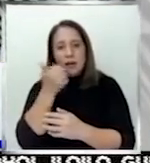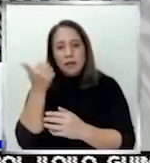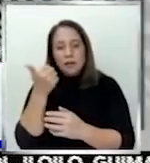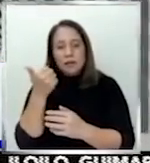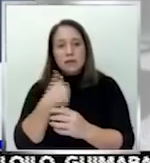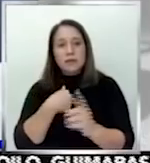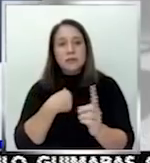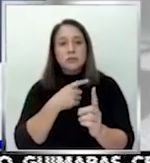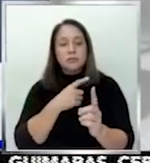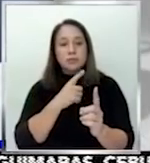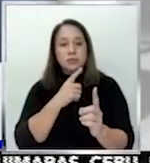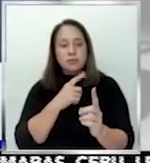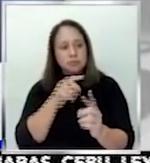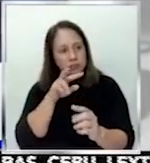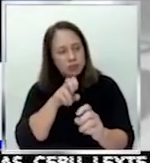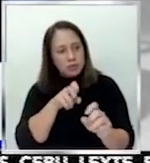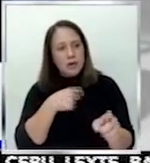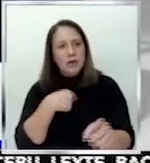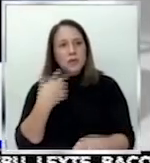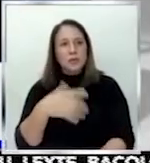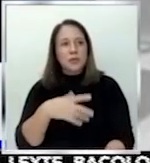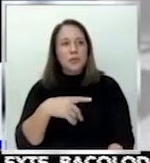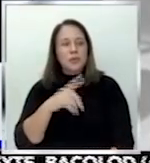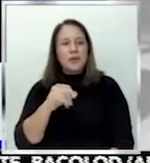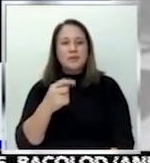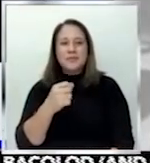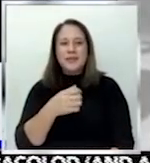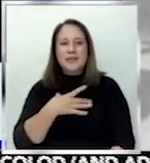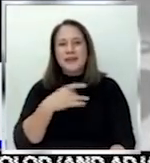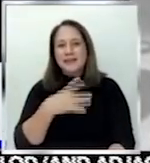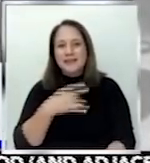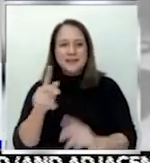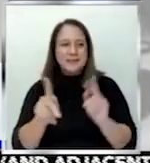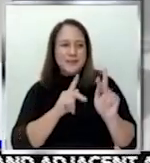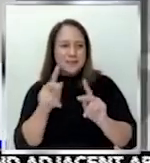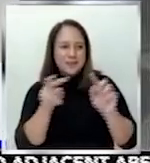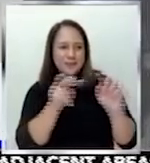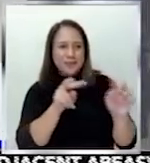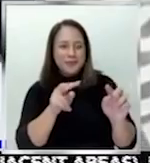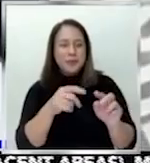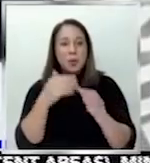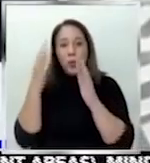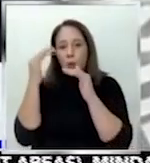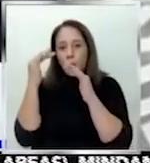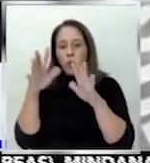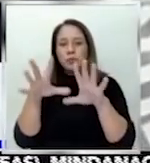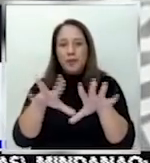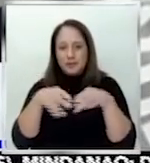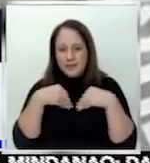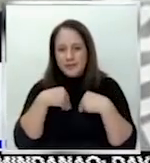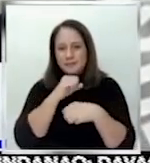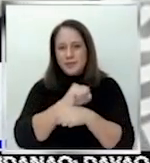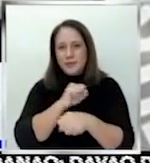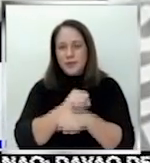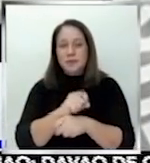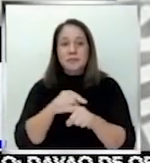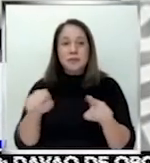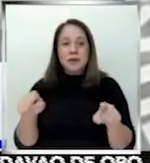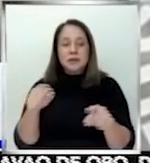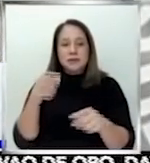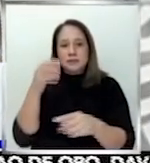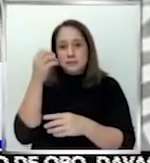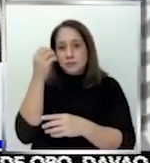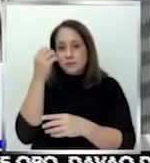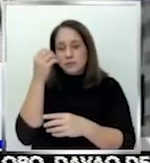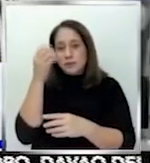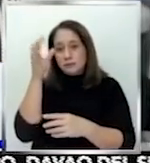ang nag-a-apply, naging instant favorite daw siya ng mga naroroon at umasang matatanggap siya. Pero si tatay kahit senior citizen na,